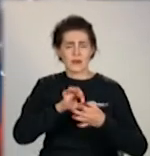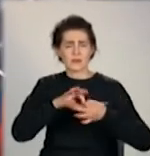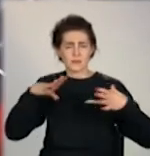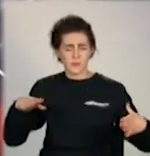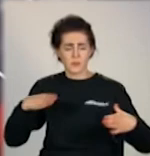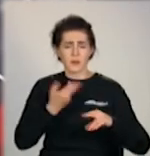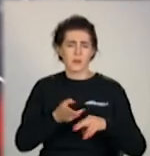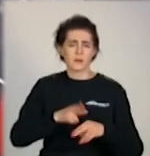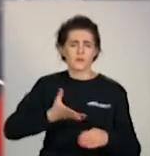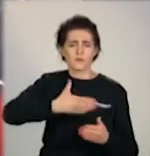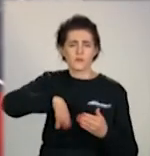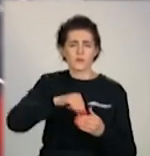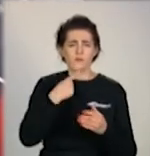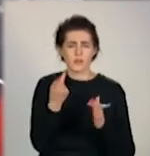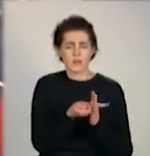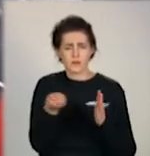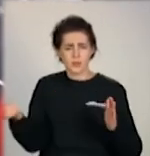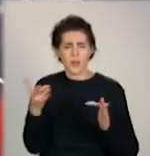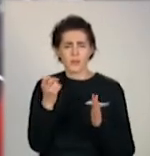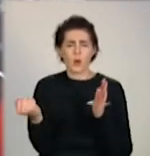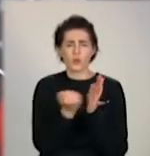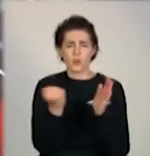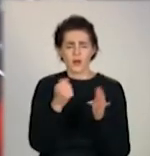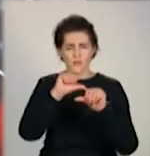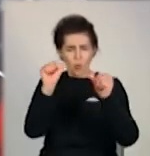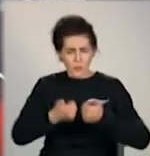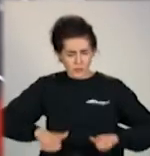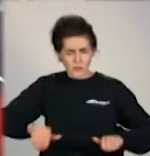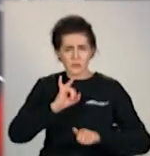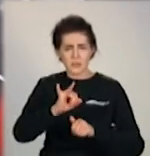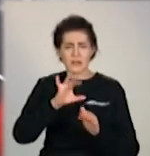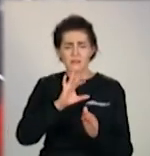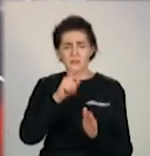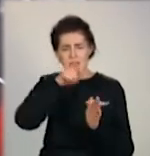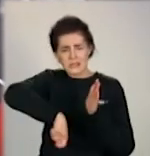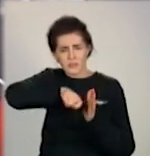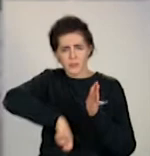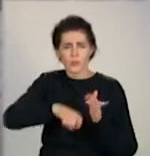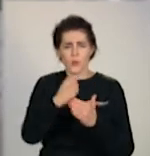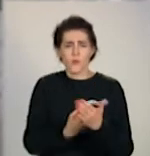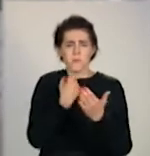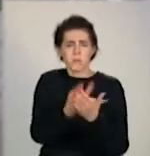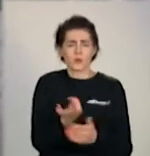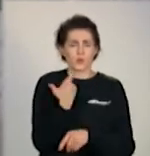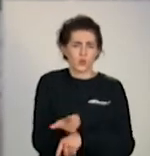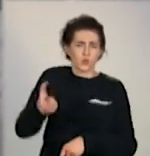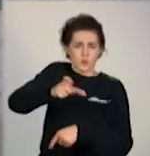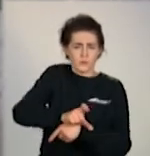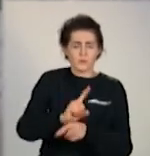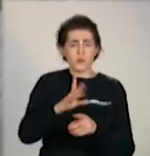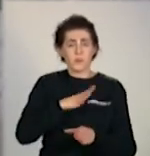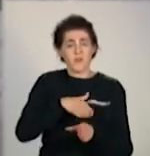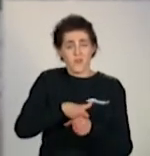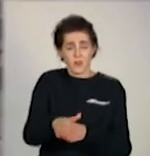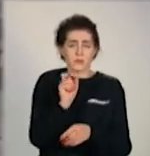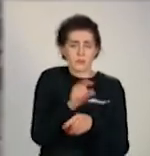по долі в'язкої составляючої на ударних образцах і при испытаниях падающим грузом. Аби виконати замовлення,